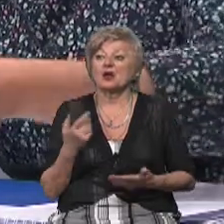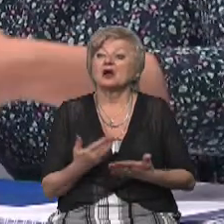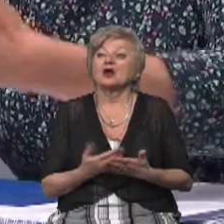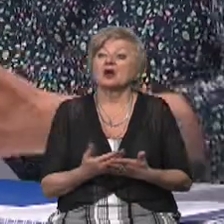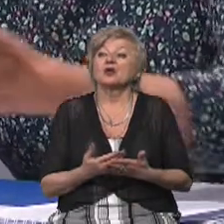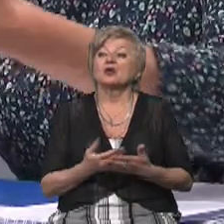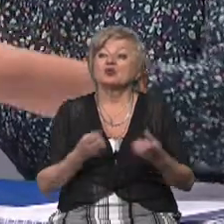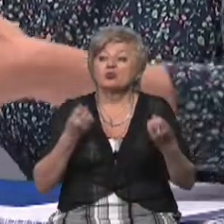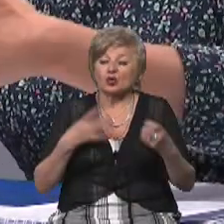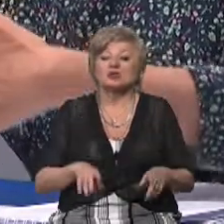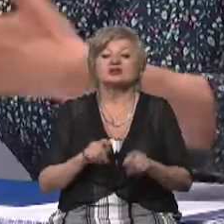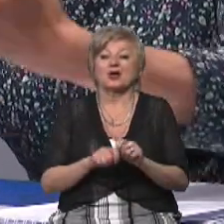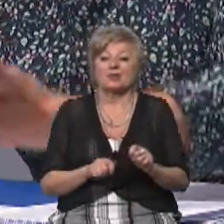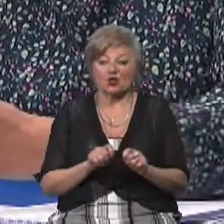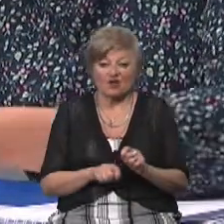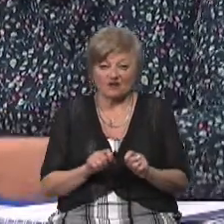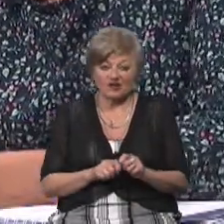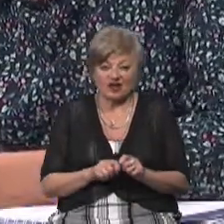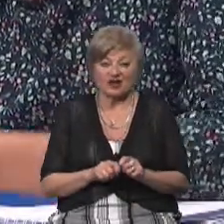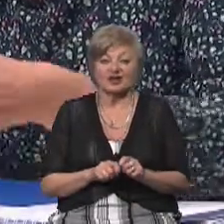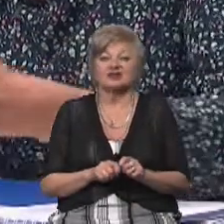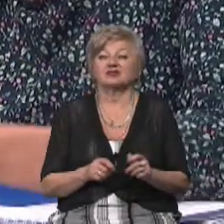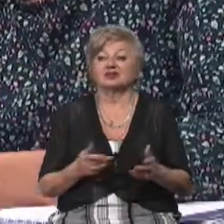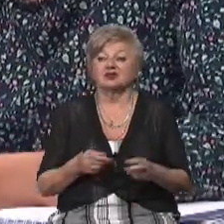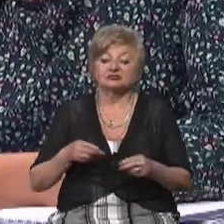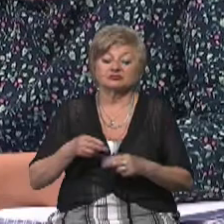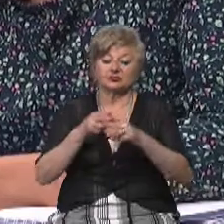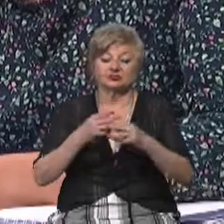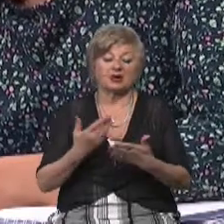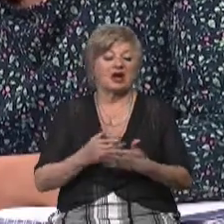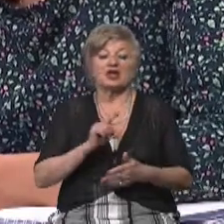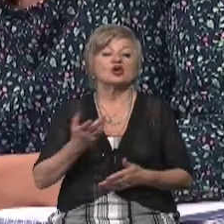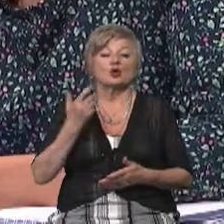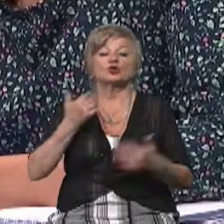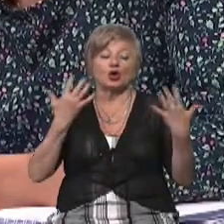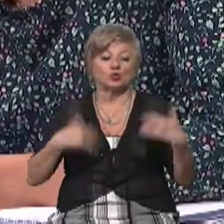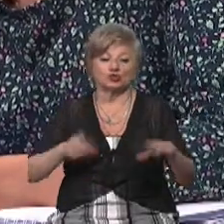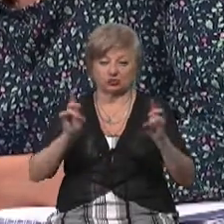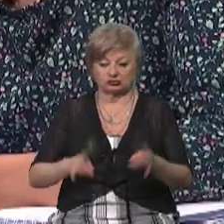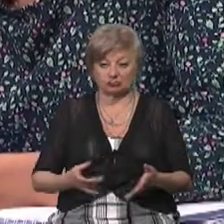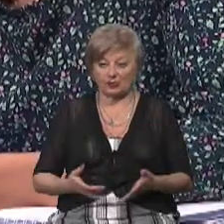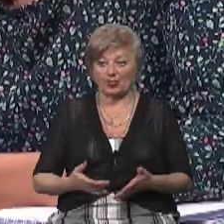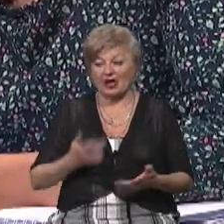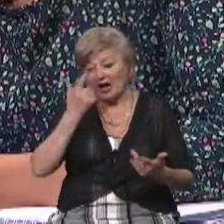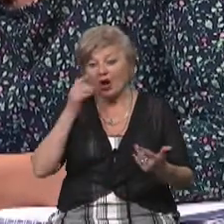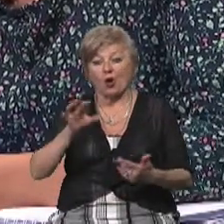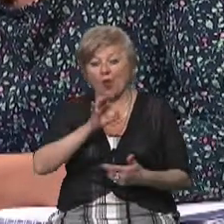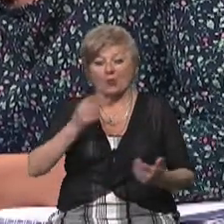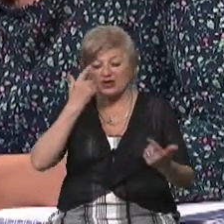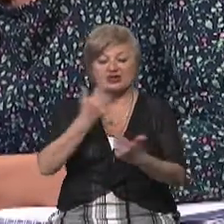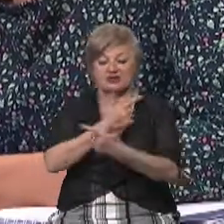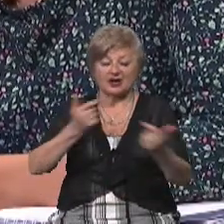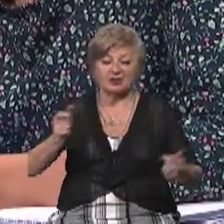коли почався, не тоді, коли можете за режимом роботи нинішнього. Да, що стосується інформування, в тому числі і населення,